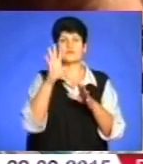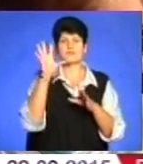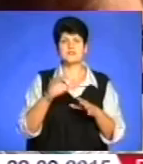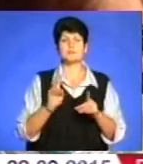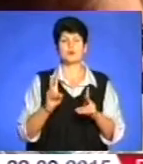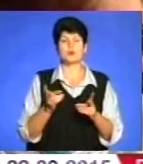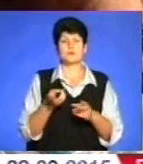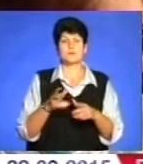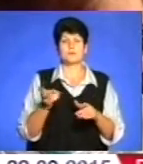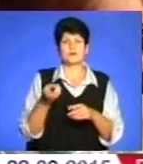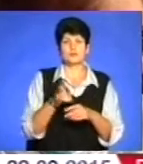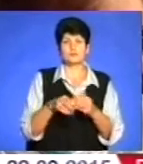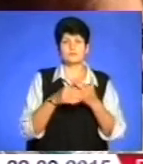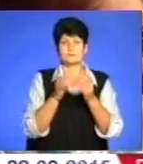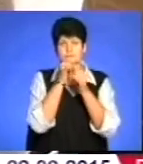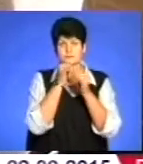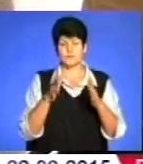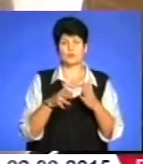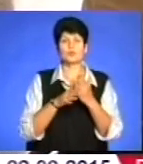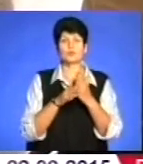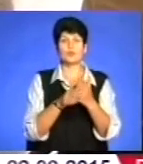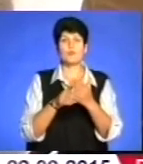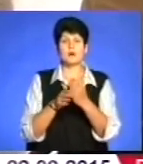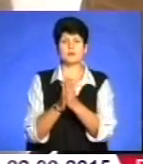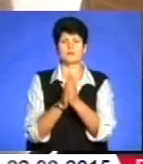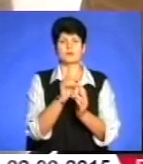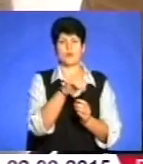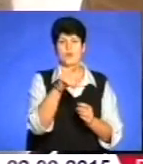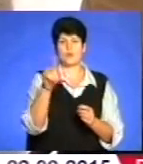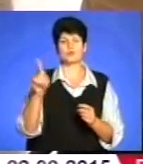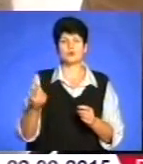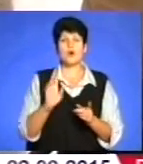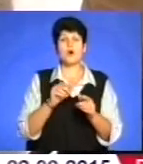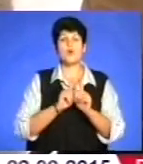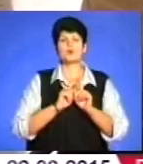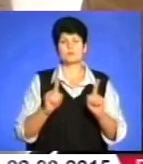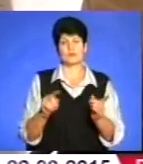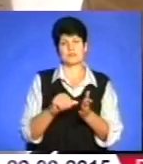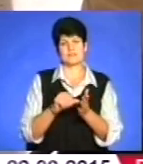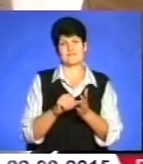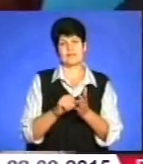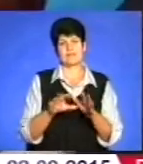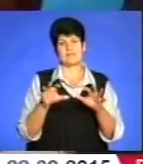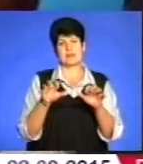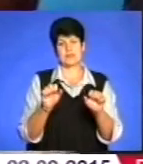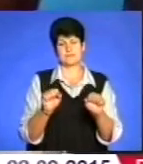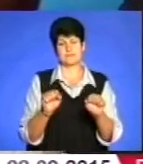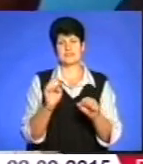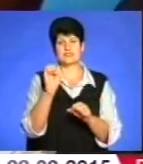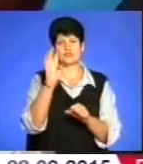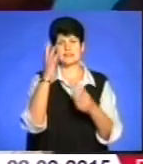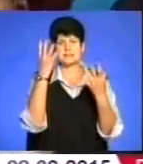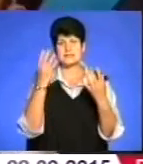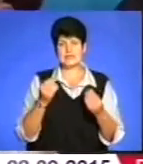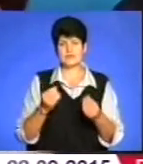звертається, просто не мають змоги. Тому допомагати закликають кожного, а особливо представників влади. Фактично за 14 днів